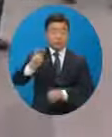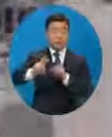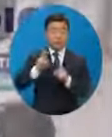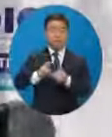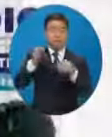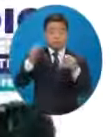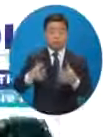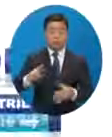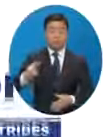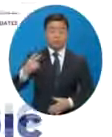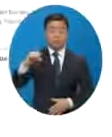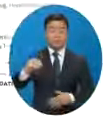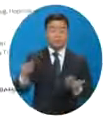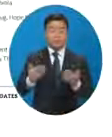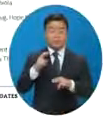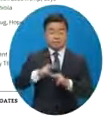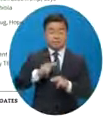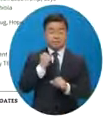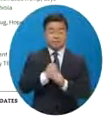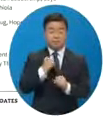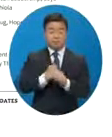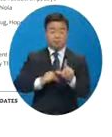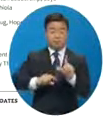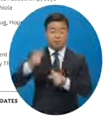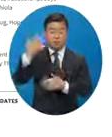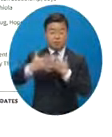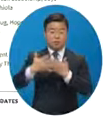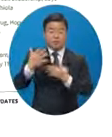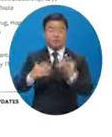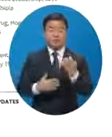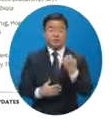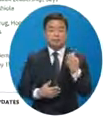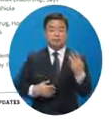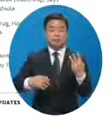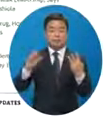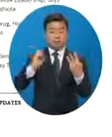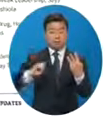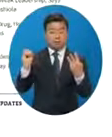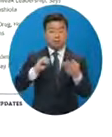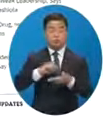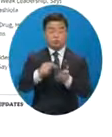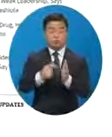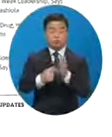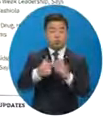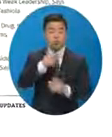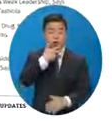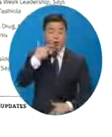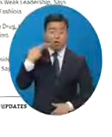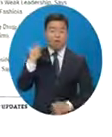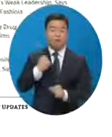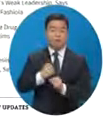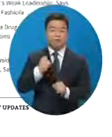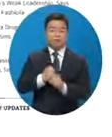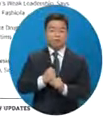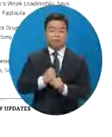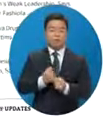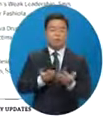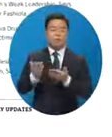일자리를 창출했고 전체 영화의 약 44%가 영어로 만들어지면서 수출도 성공적으로 이루어지고